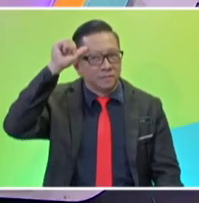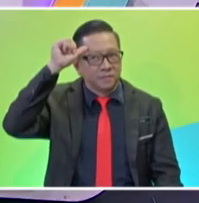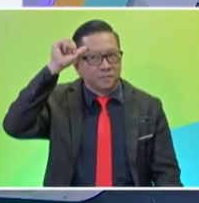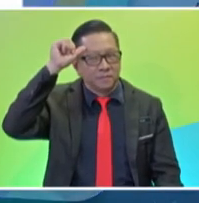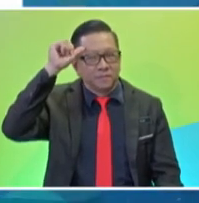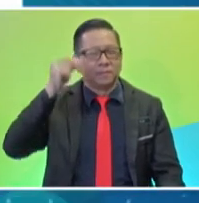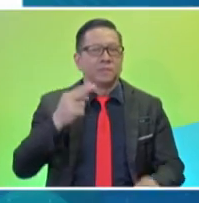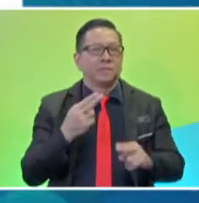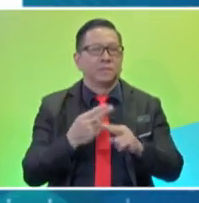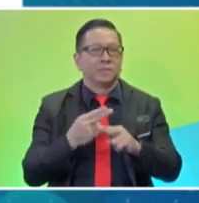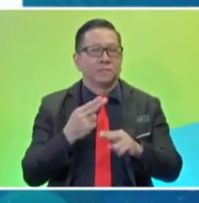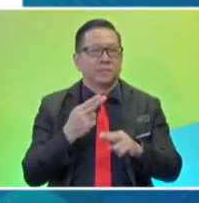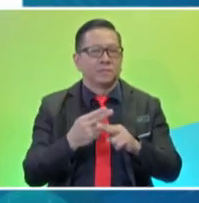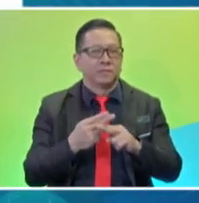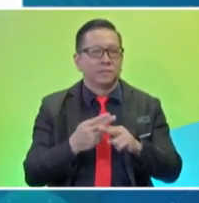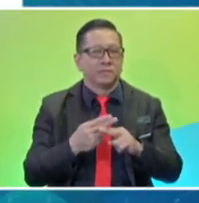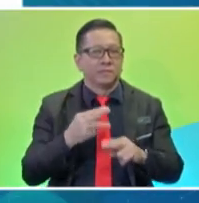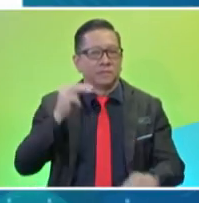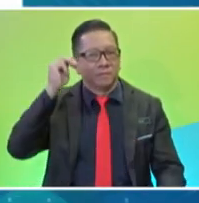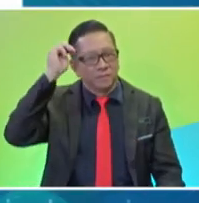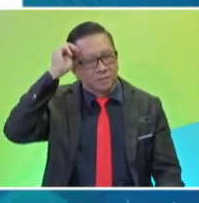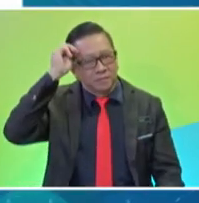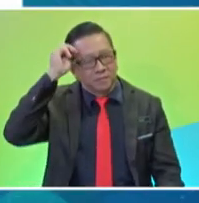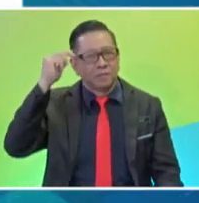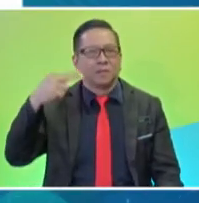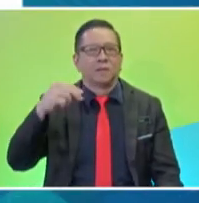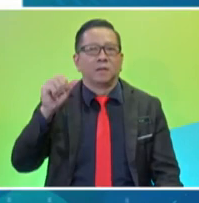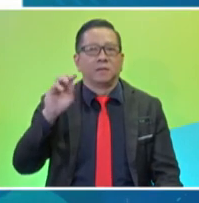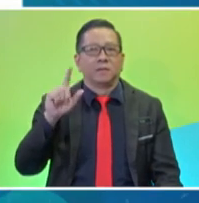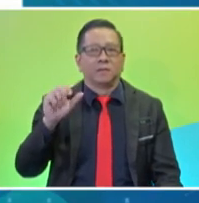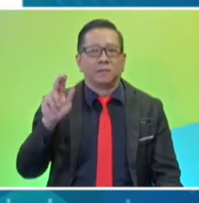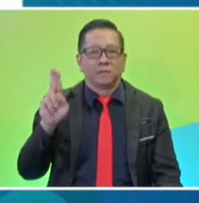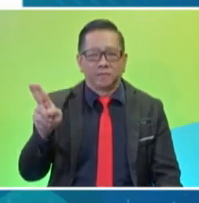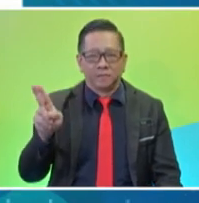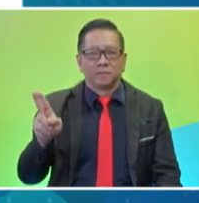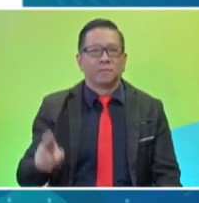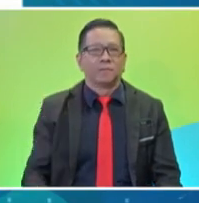nama beliau adalah Muhammad bin Hamzah nih